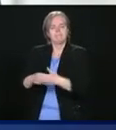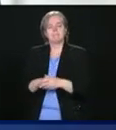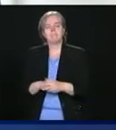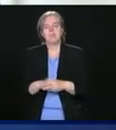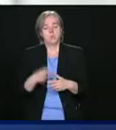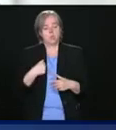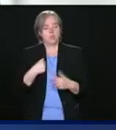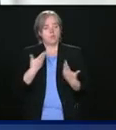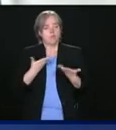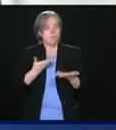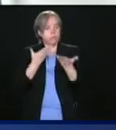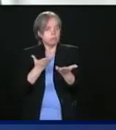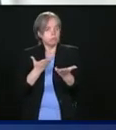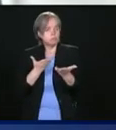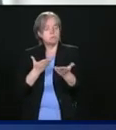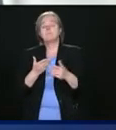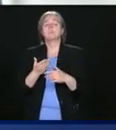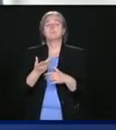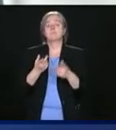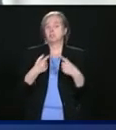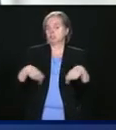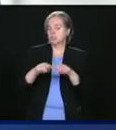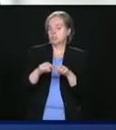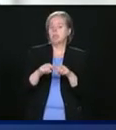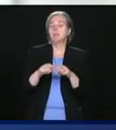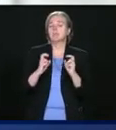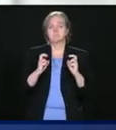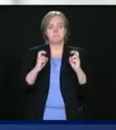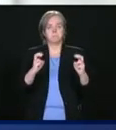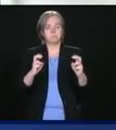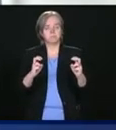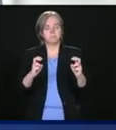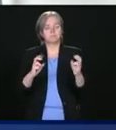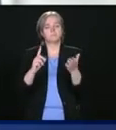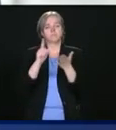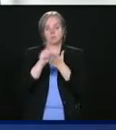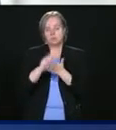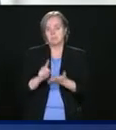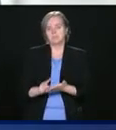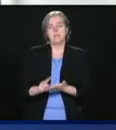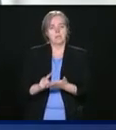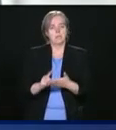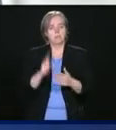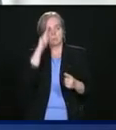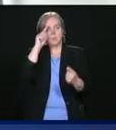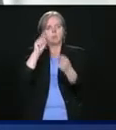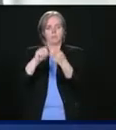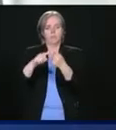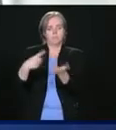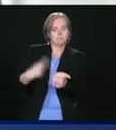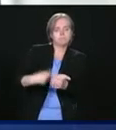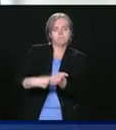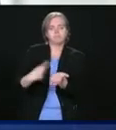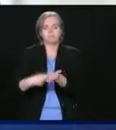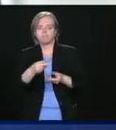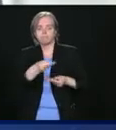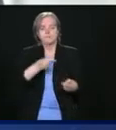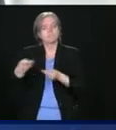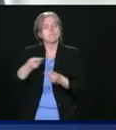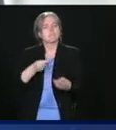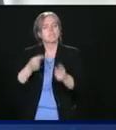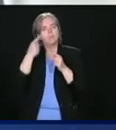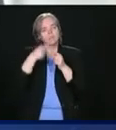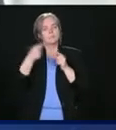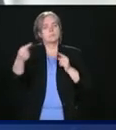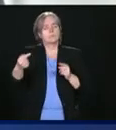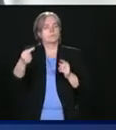retourne chaque semaine d'une certaine façon pour permettre d'être imputable et de